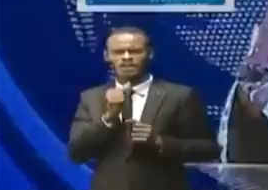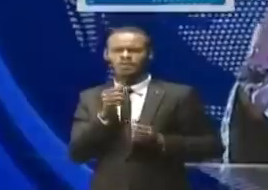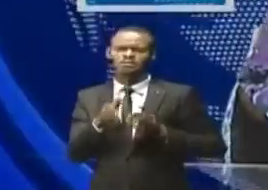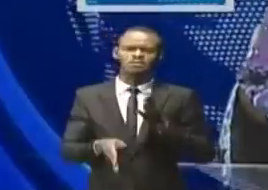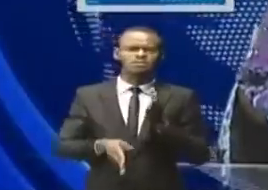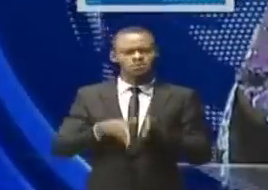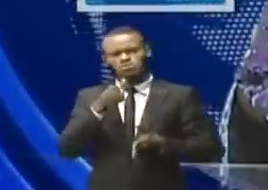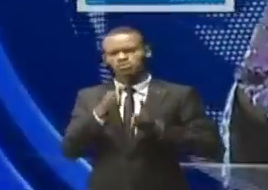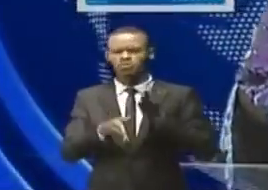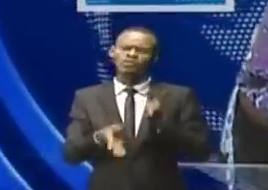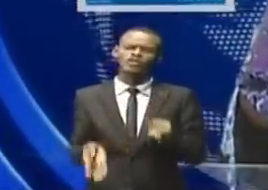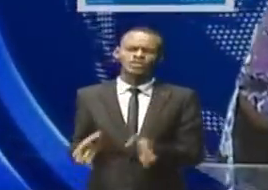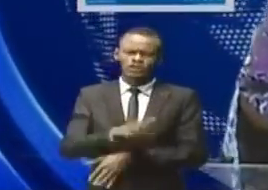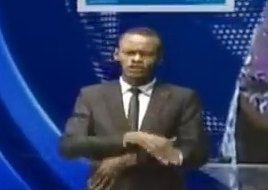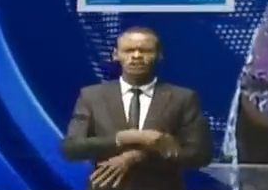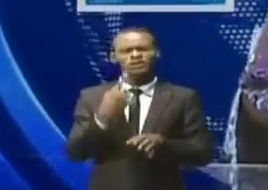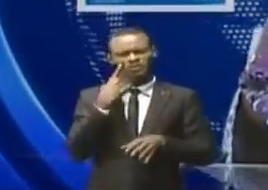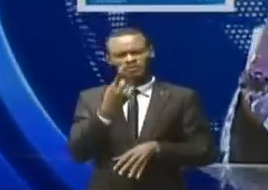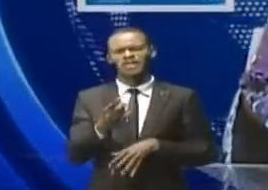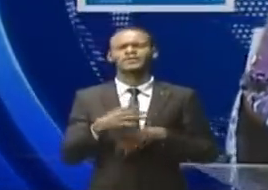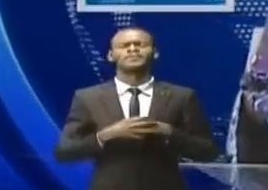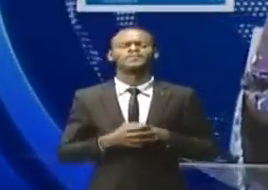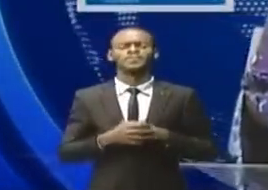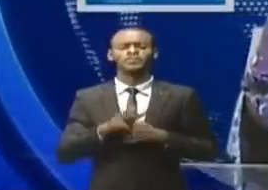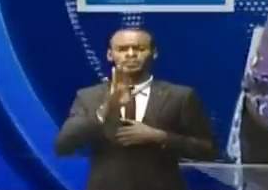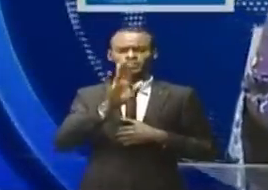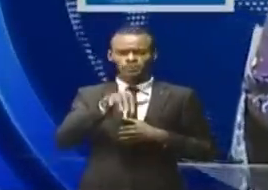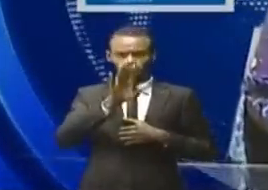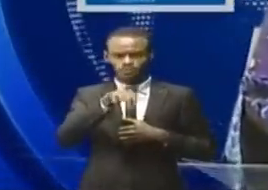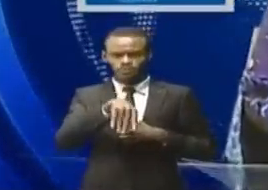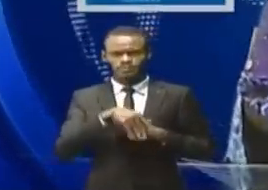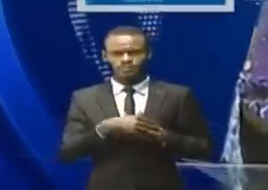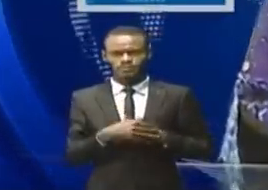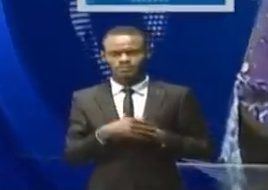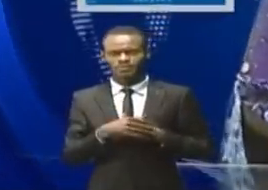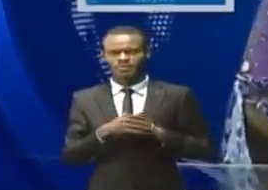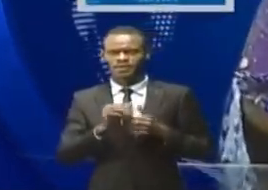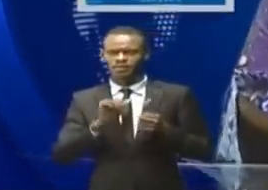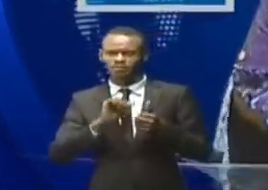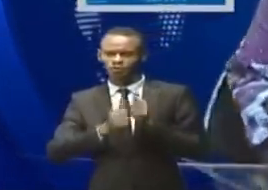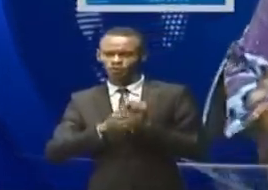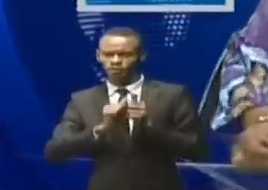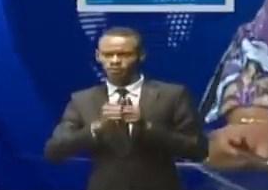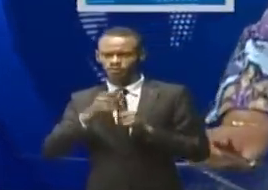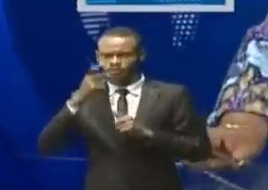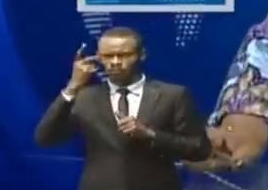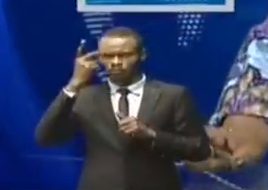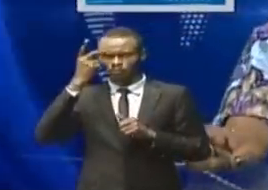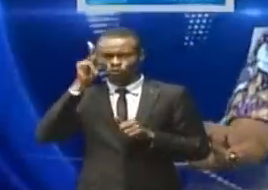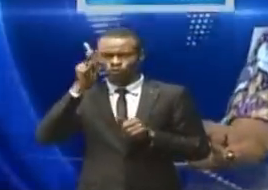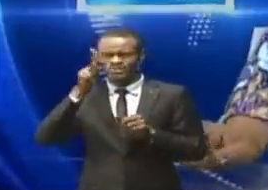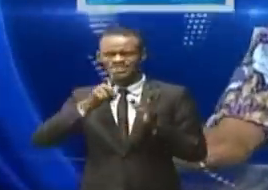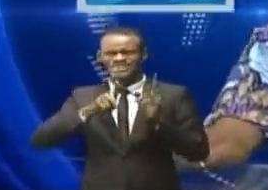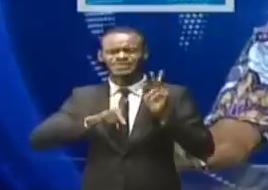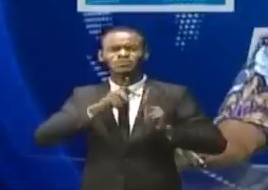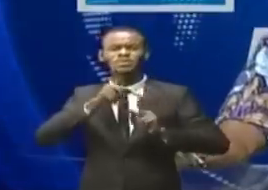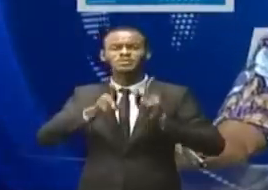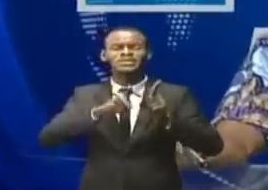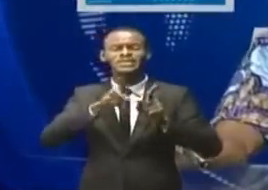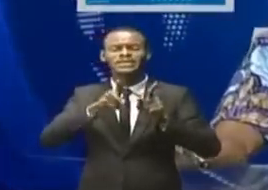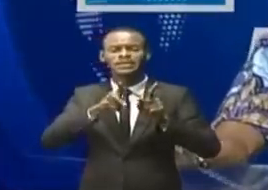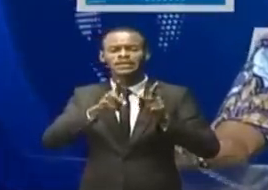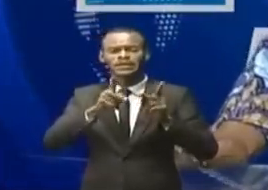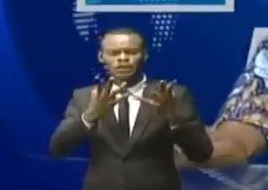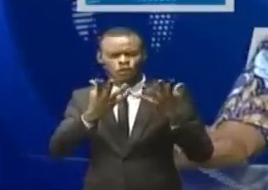apprenantes. Mise à jour et vérification de la cohérence des politiques publiques dans le cadre de conférences de performance